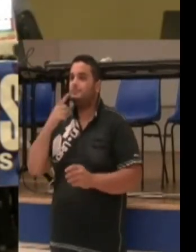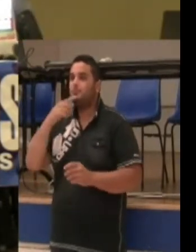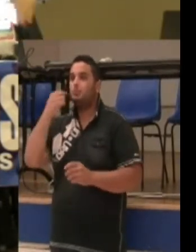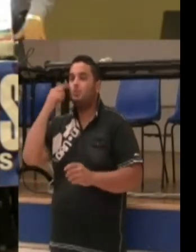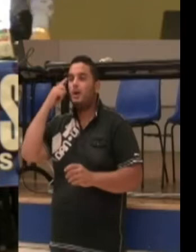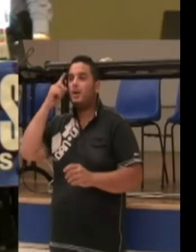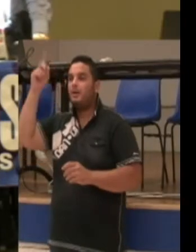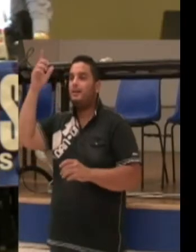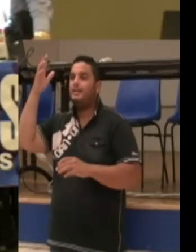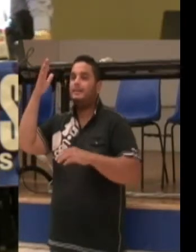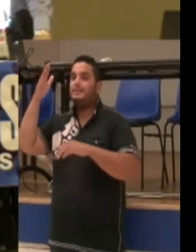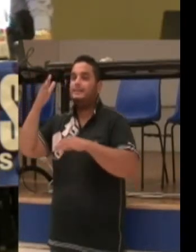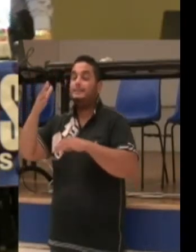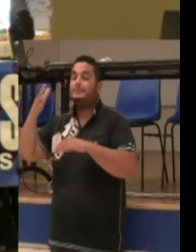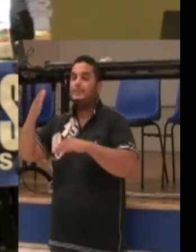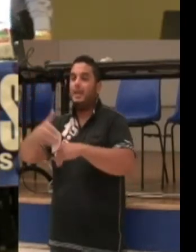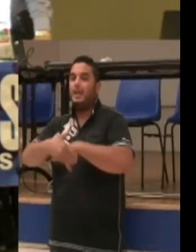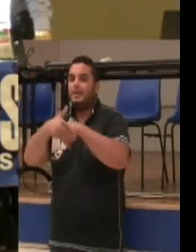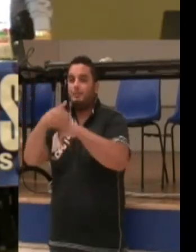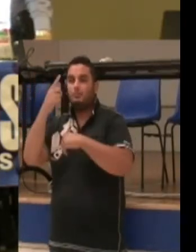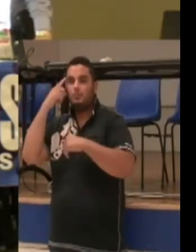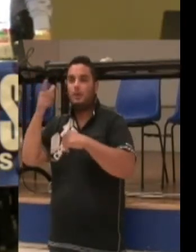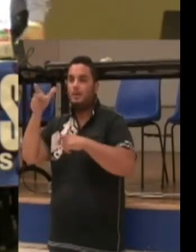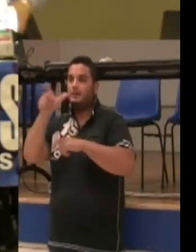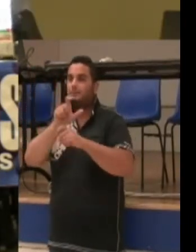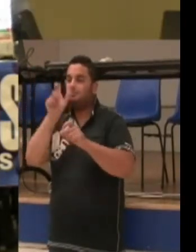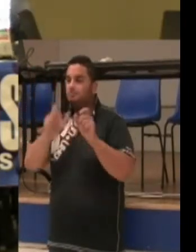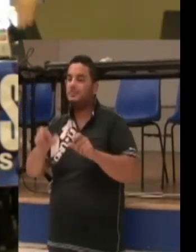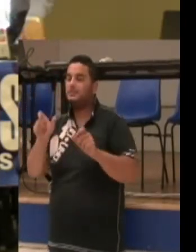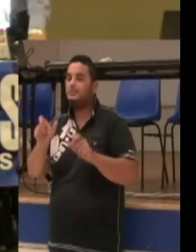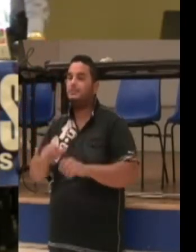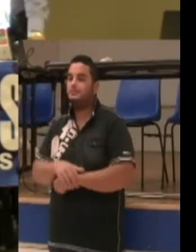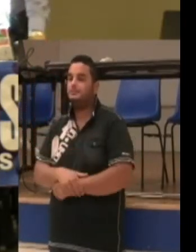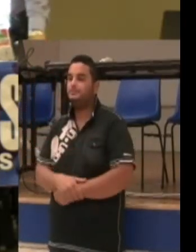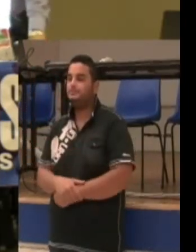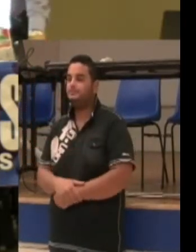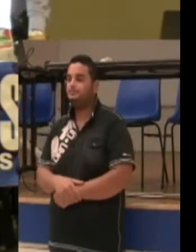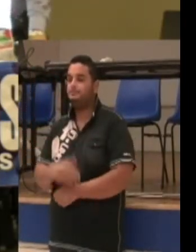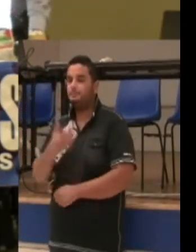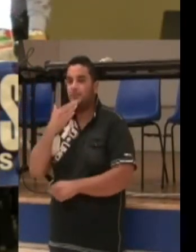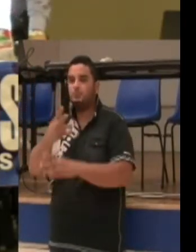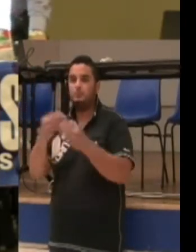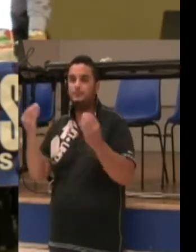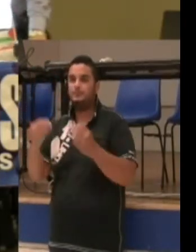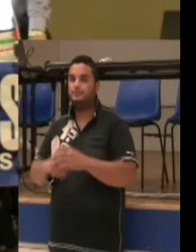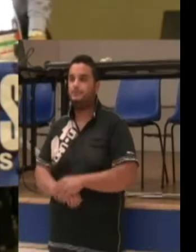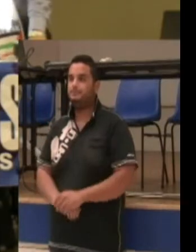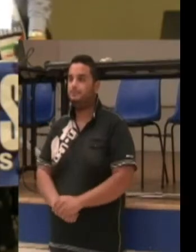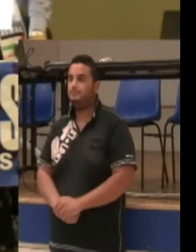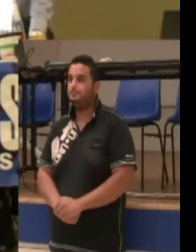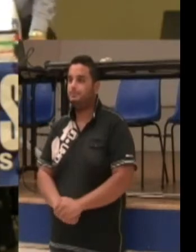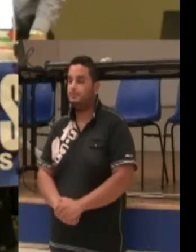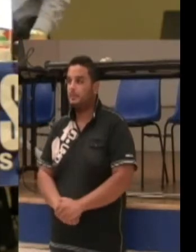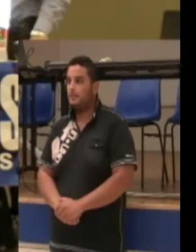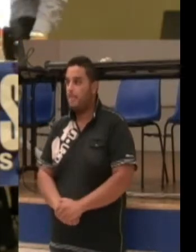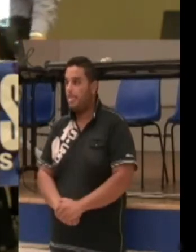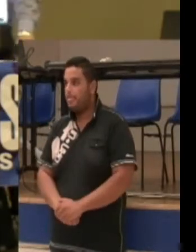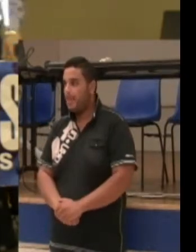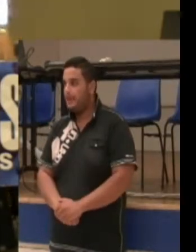Inch'Allah, agrée vos actions et facilite votre mission. Barakallahu fikoum. Merci beaucoup.